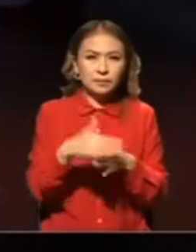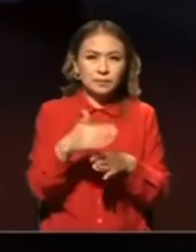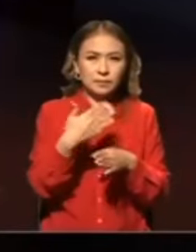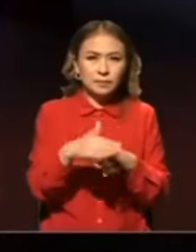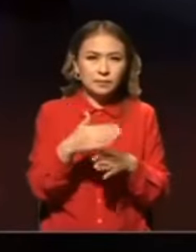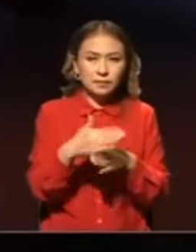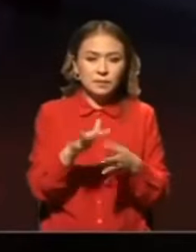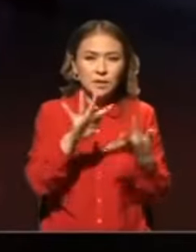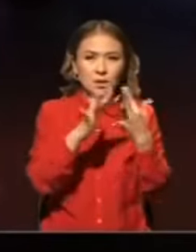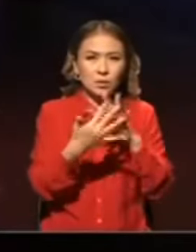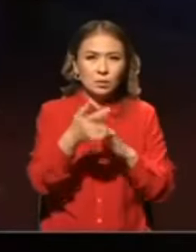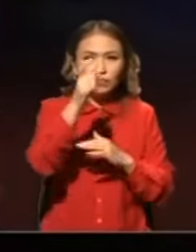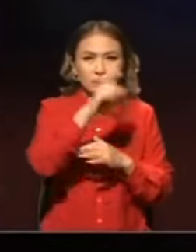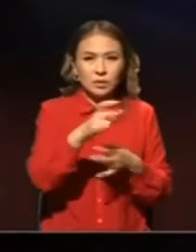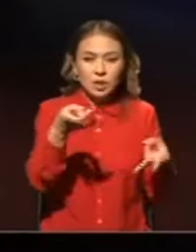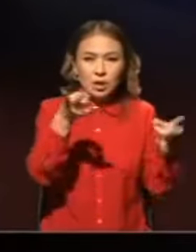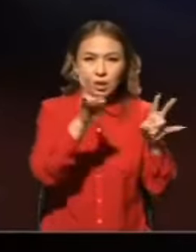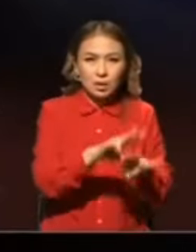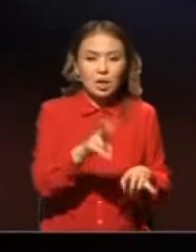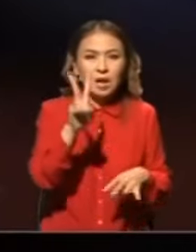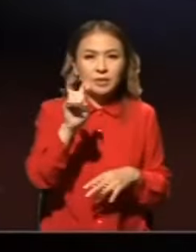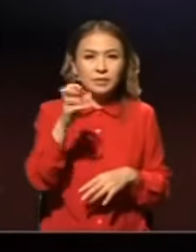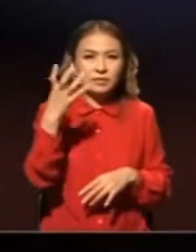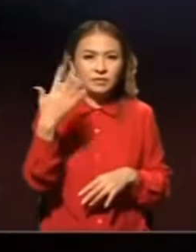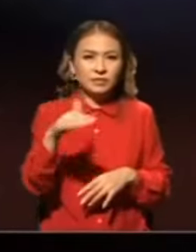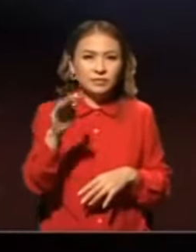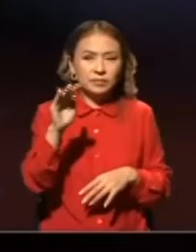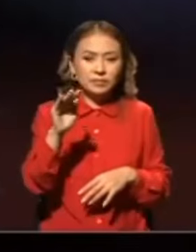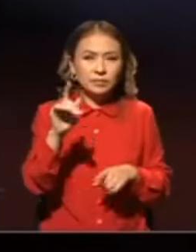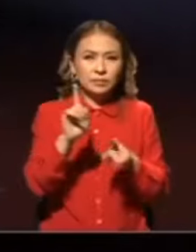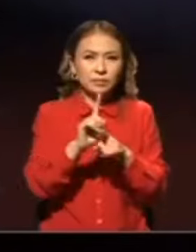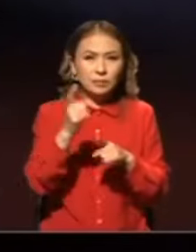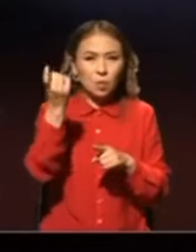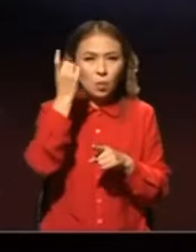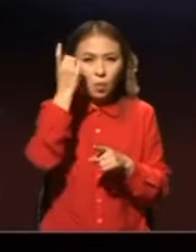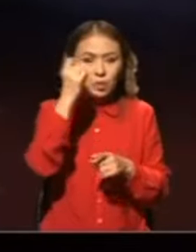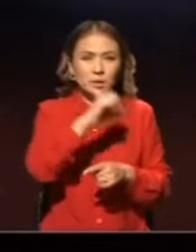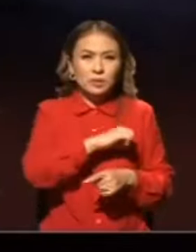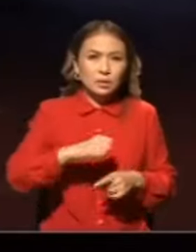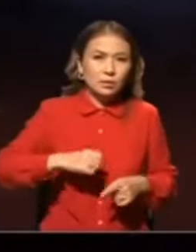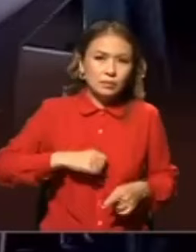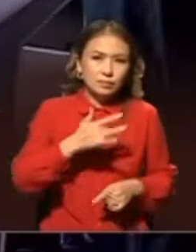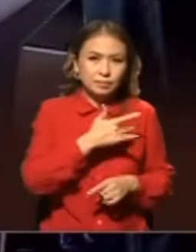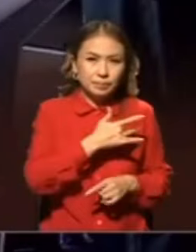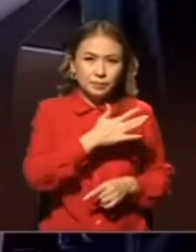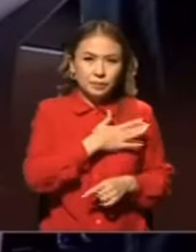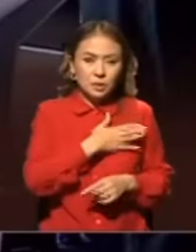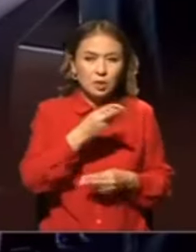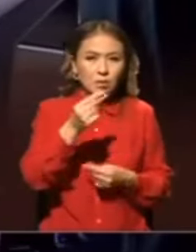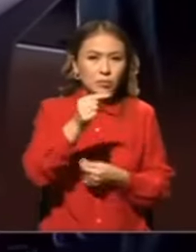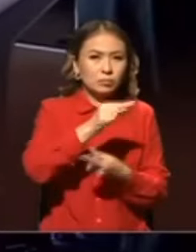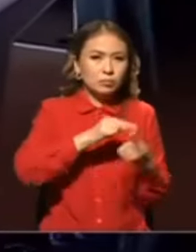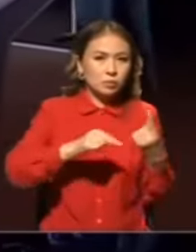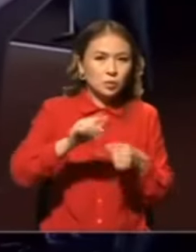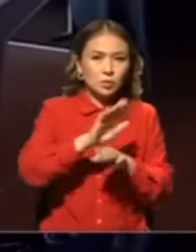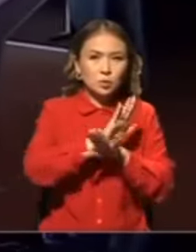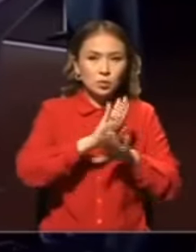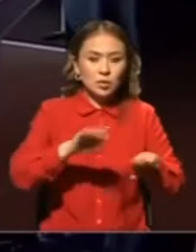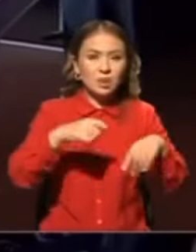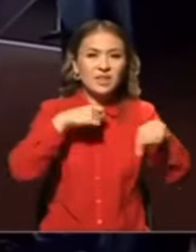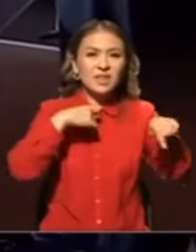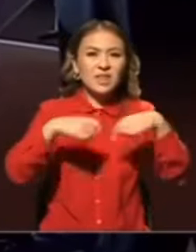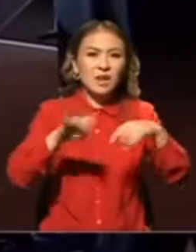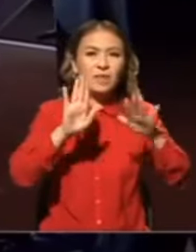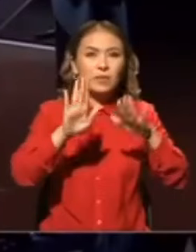алған ауыл тұрғынында қалады, 250-ін жаңағы сол тоқтының иесі де қалады. Ақша жүрмейді бұл жерде, тек қана тауар